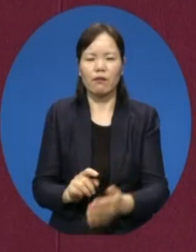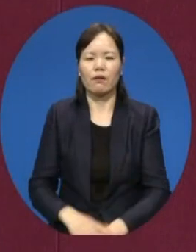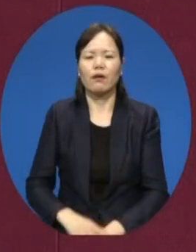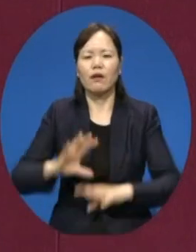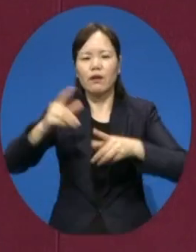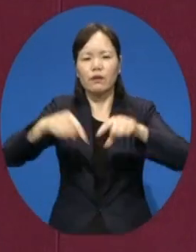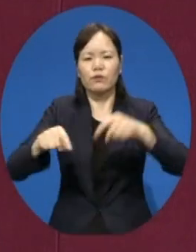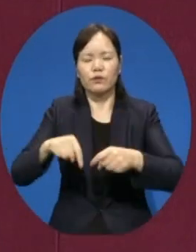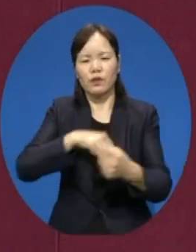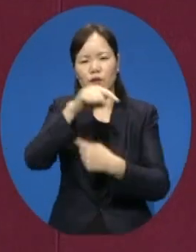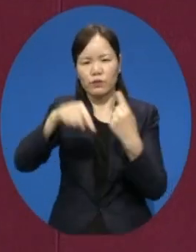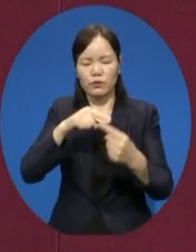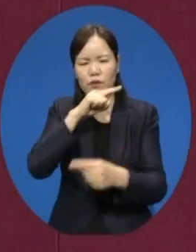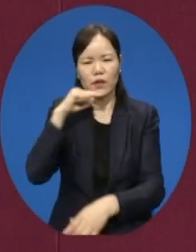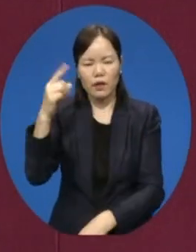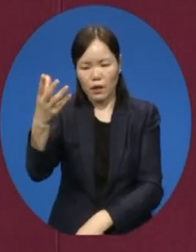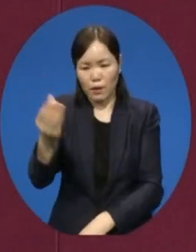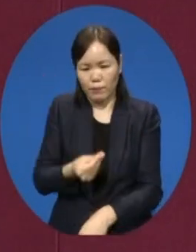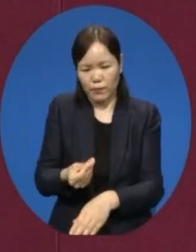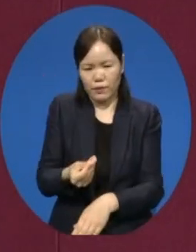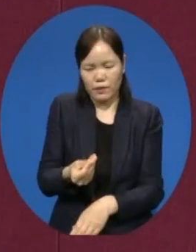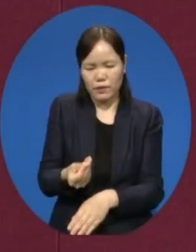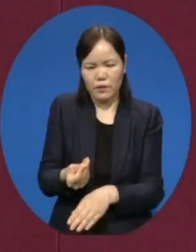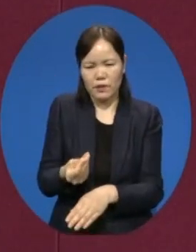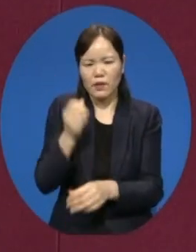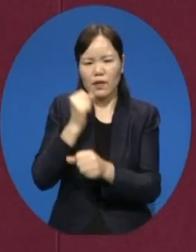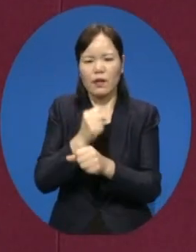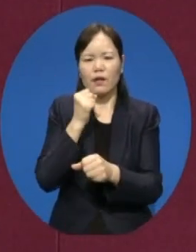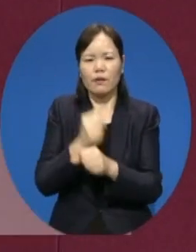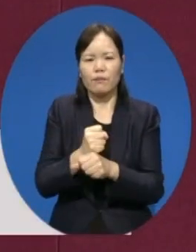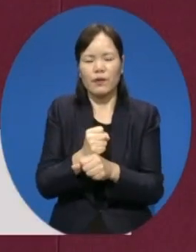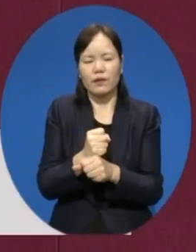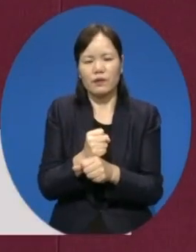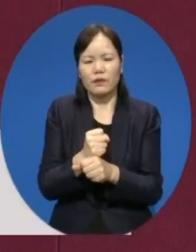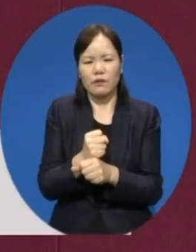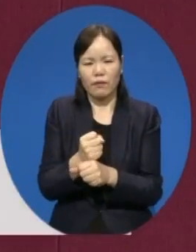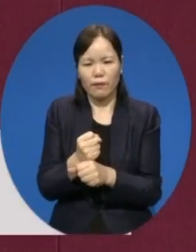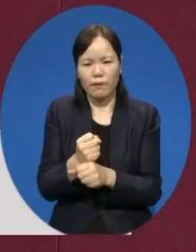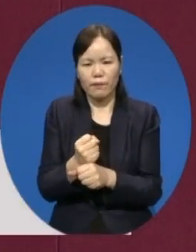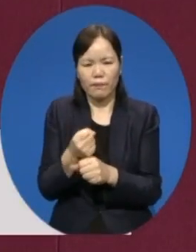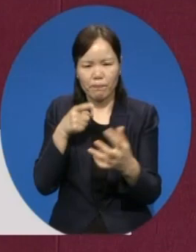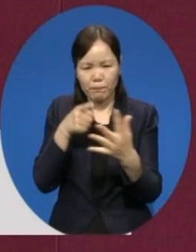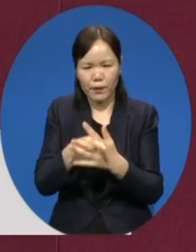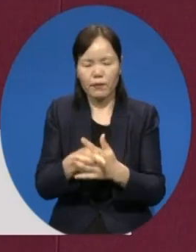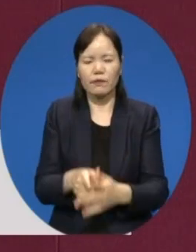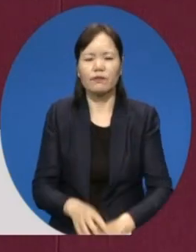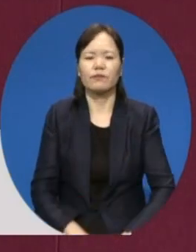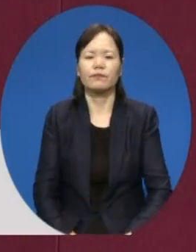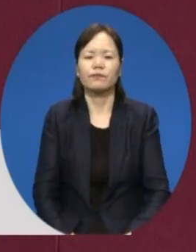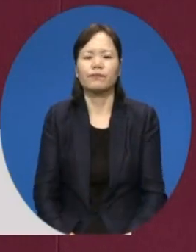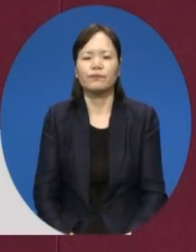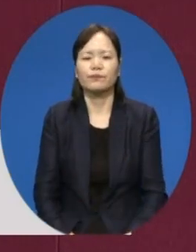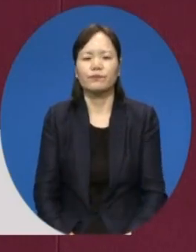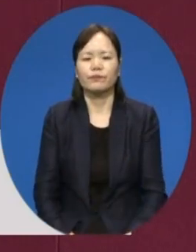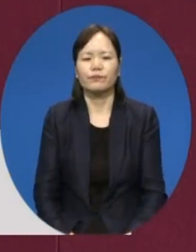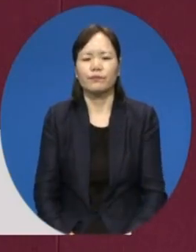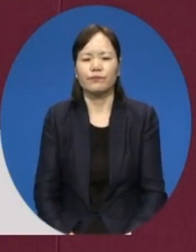운영 빚더미에 올려놓은 빚상누가인 것이 드러났습니다.